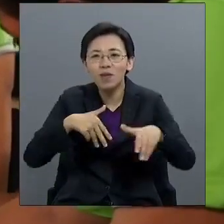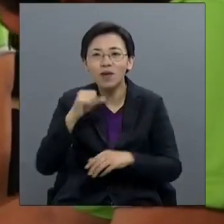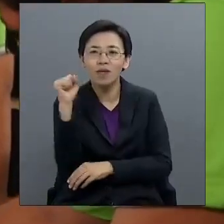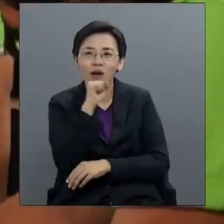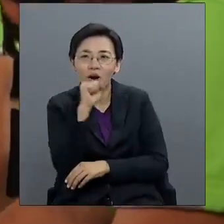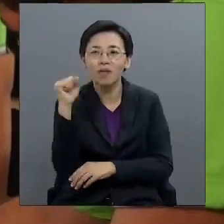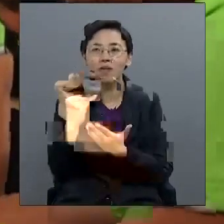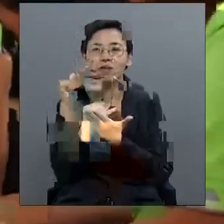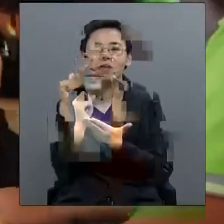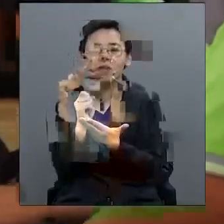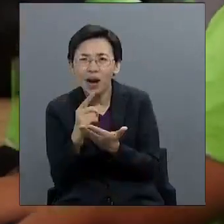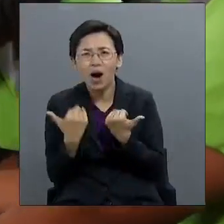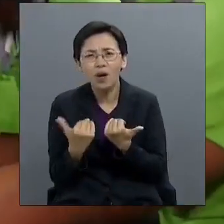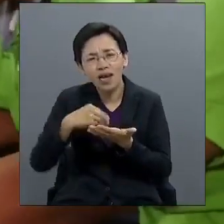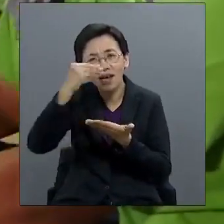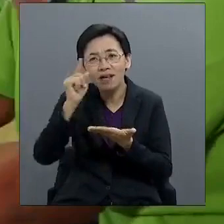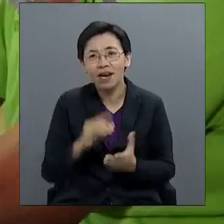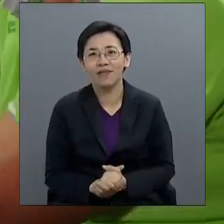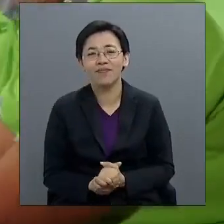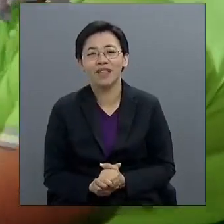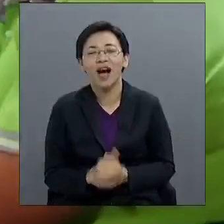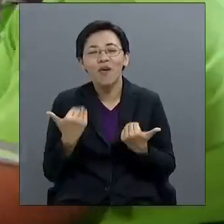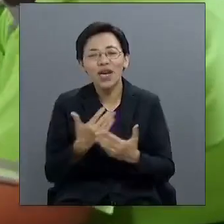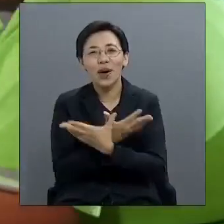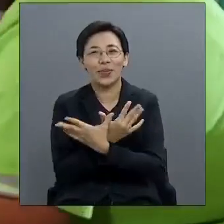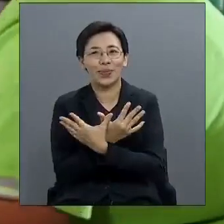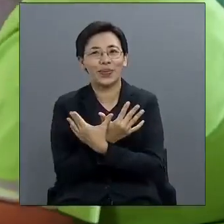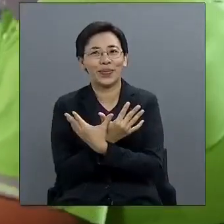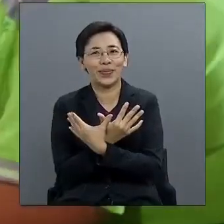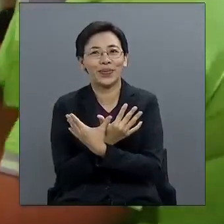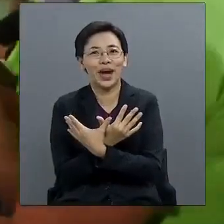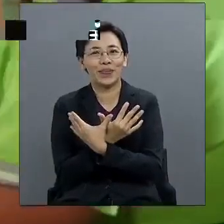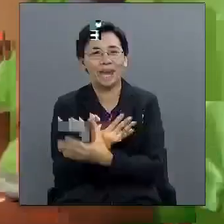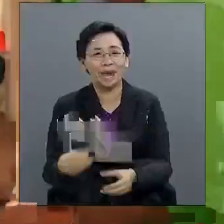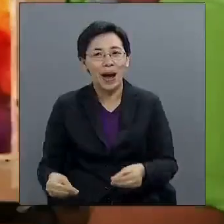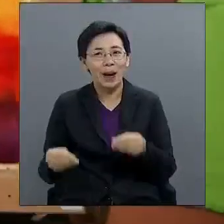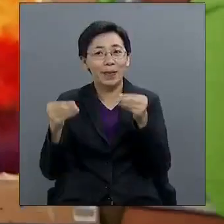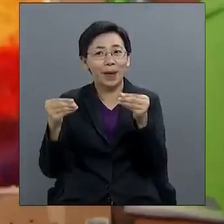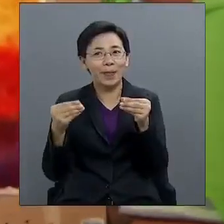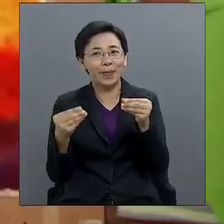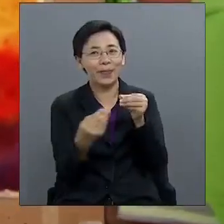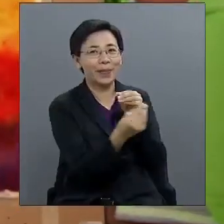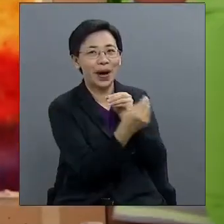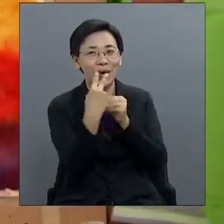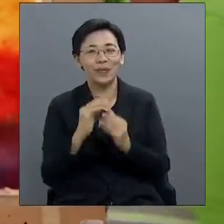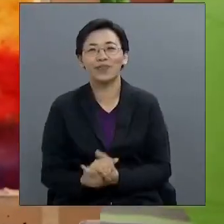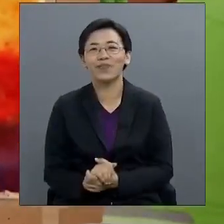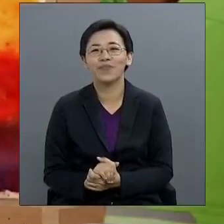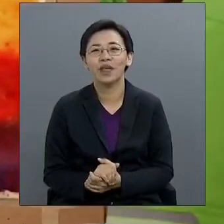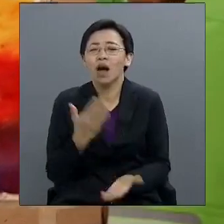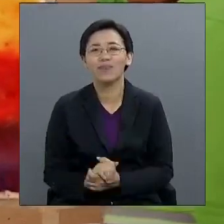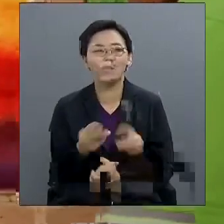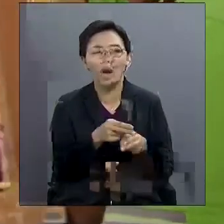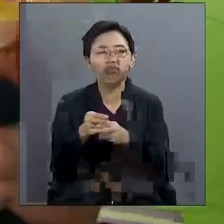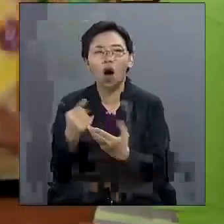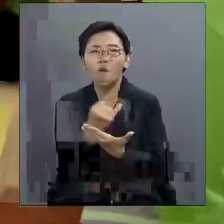ด็กๆวันนี้เรียนเรื่องอะไรกัน เรียนเรื่อง โชว์งานหน่อยค่ะโชว์กล้องเลยนี่นะซึ่งอาจารย์ก็ให้อิสระในการ